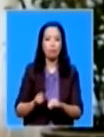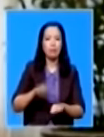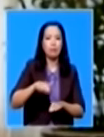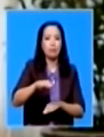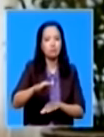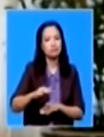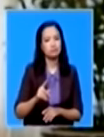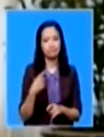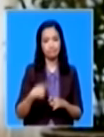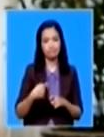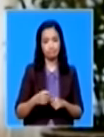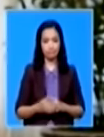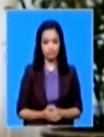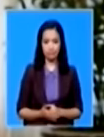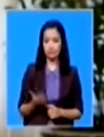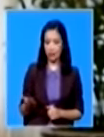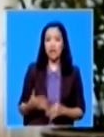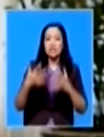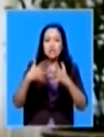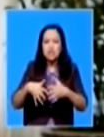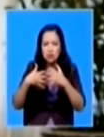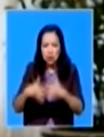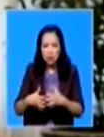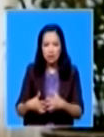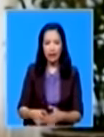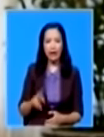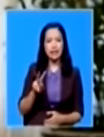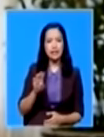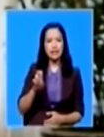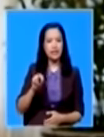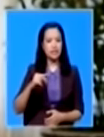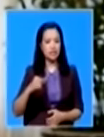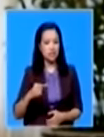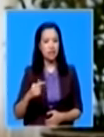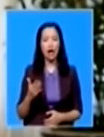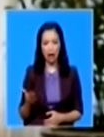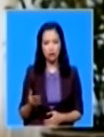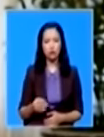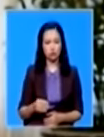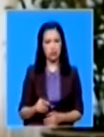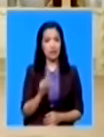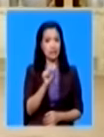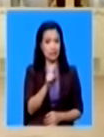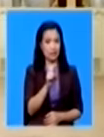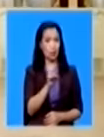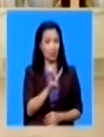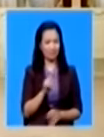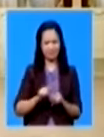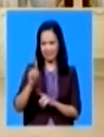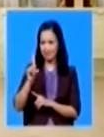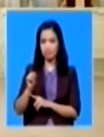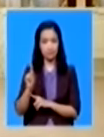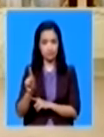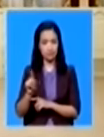engines of growth ล่ะคะเรื่องของเครื่องยนต์ที่จะสร้างความเจริญเติบโตในอนาคตโดยเฉพาะศตวรรษที่21ตอนนี ้ก็เราก็ต้องมอง